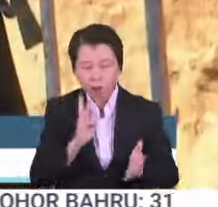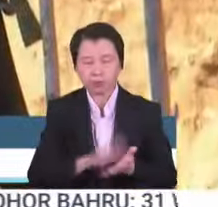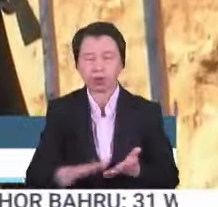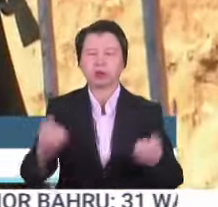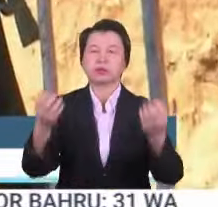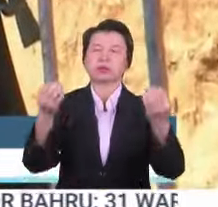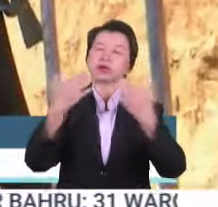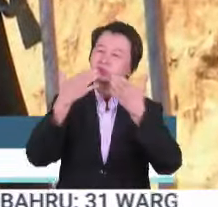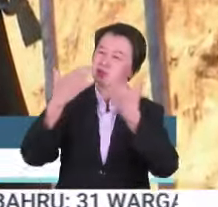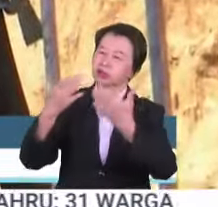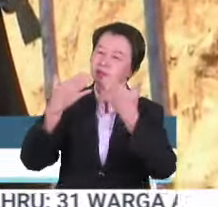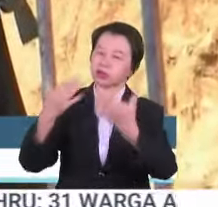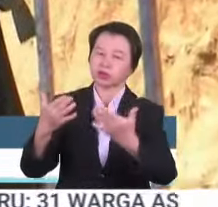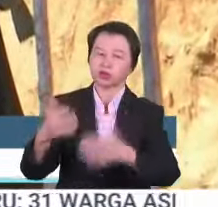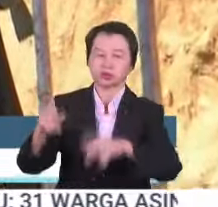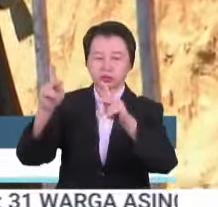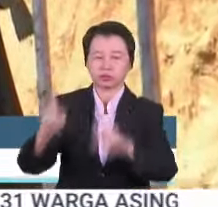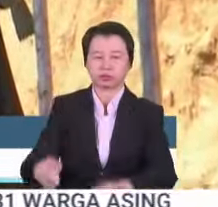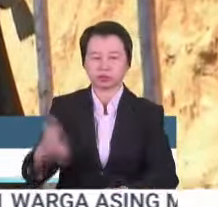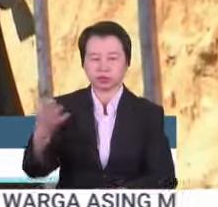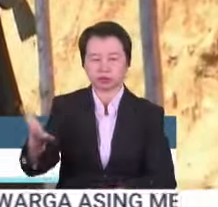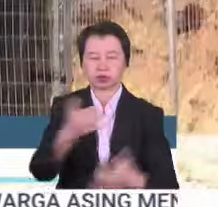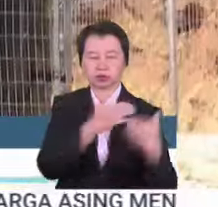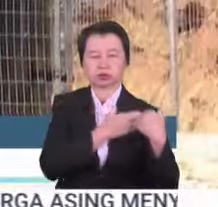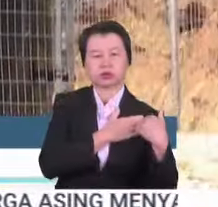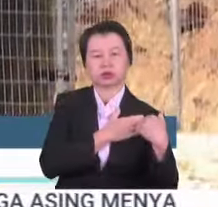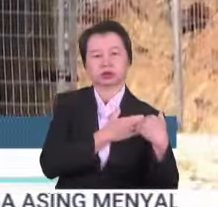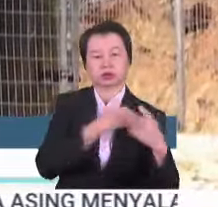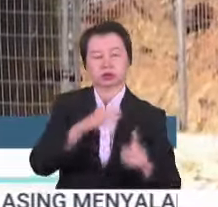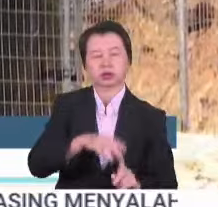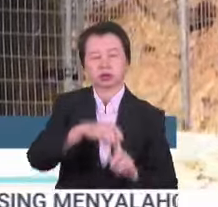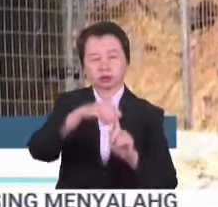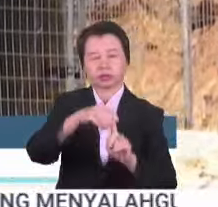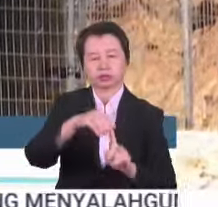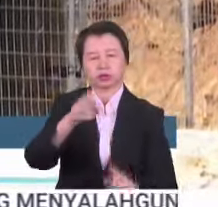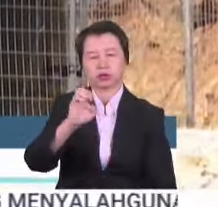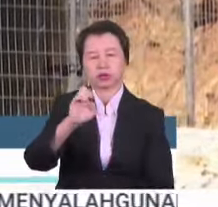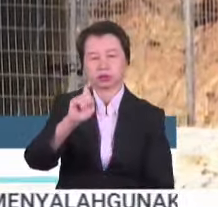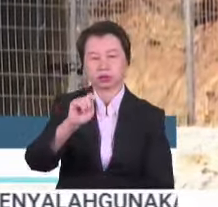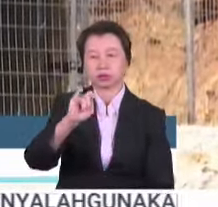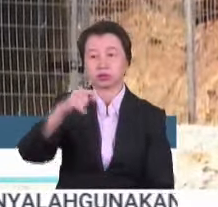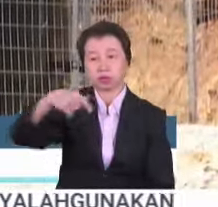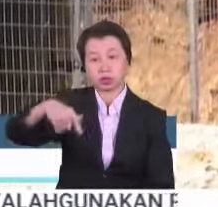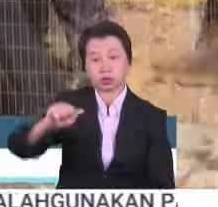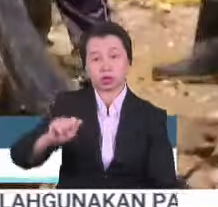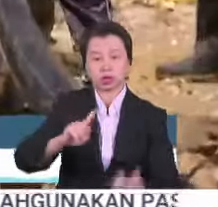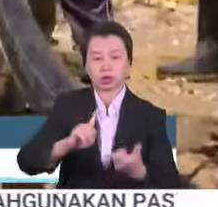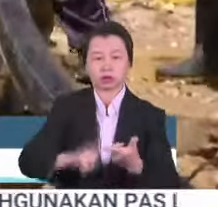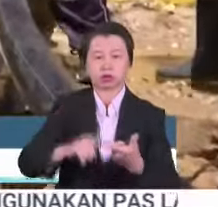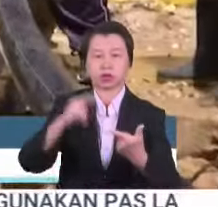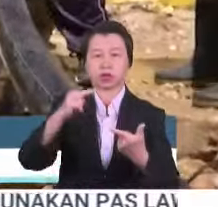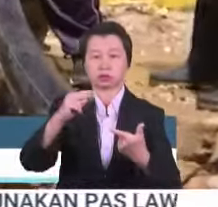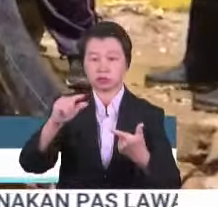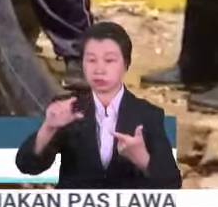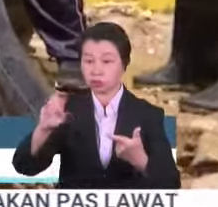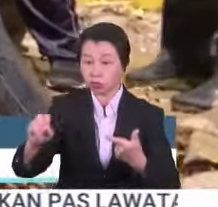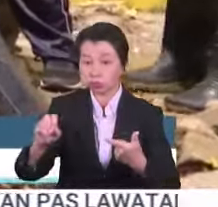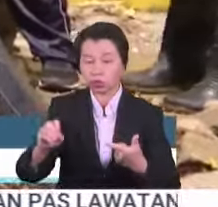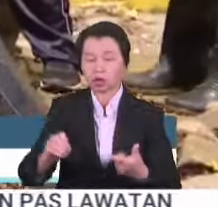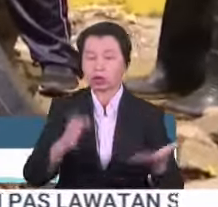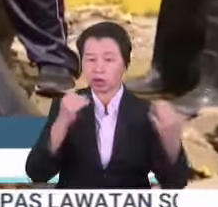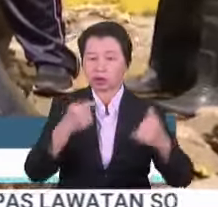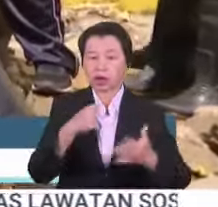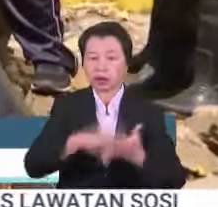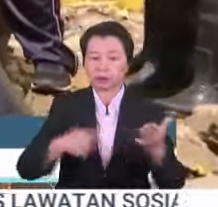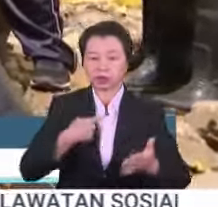Terima kasih sayalah kepada pihak-pihak yang bertanggungjawab terutama kepadatika dan Islamik Malaysia Semoga apa yang kami